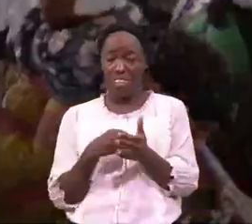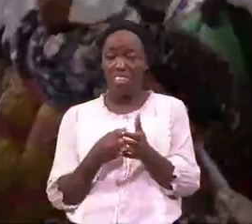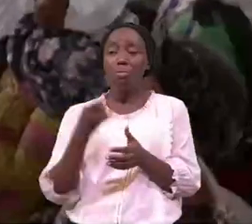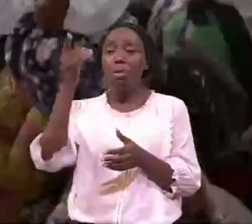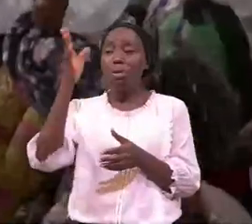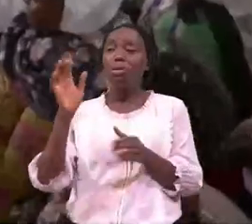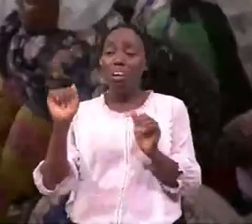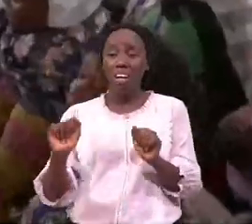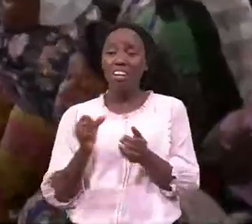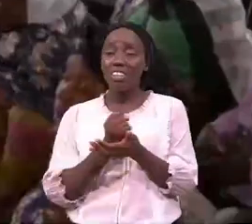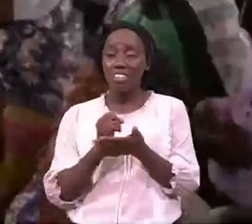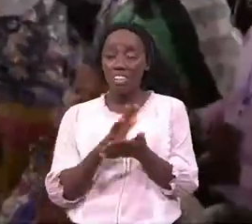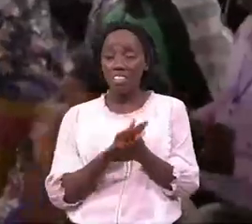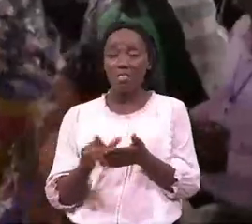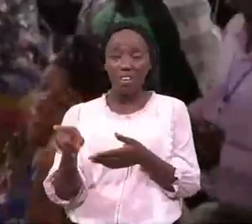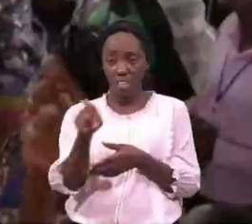Dieu peut te sanctifier.